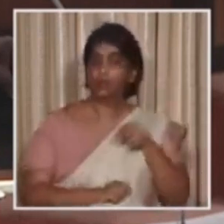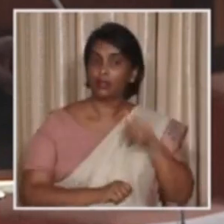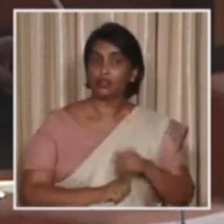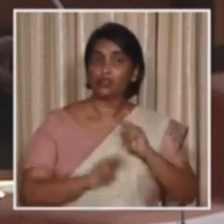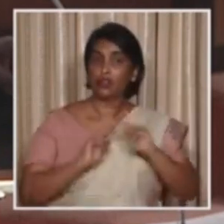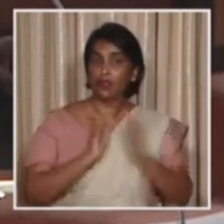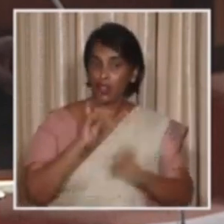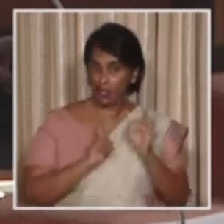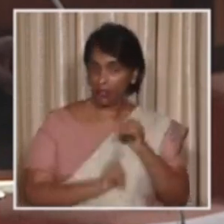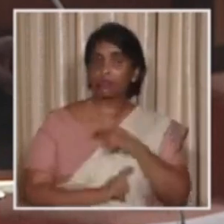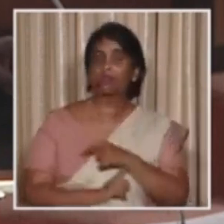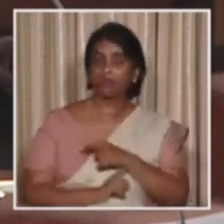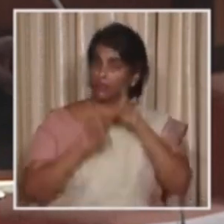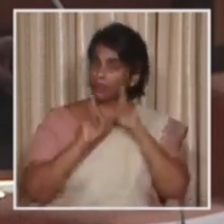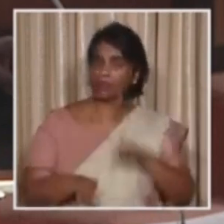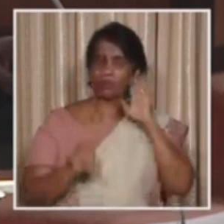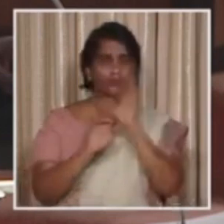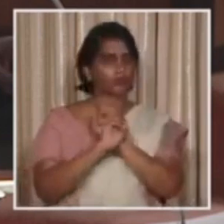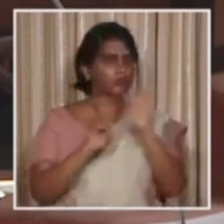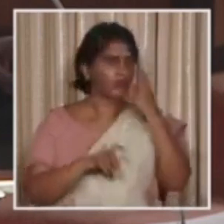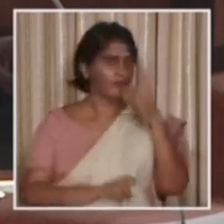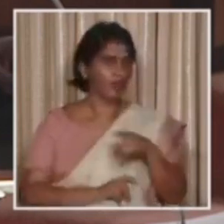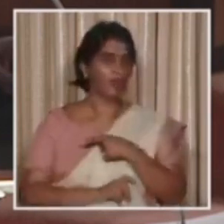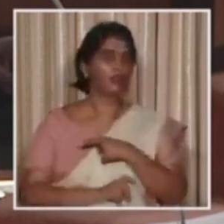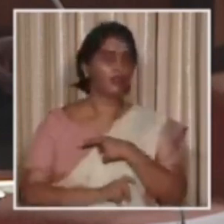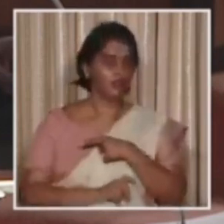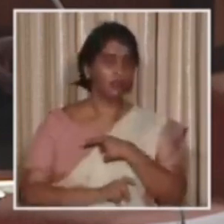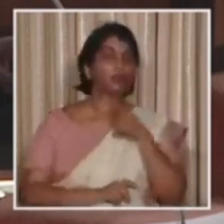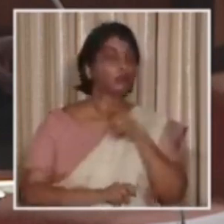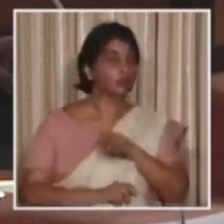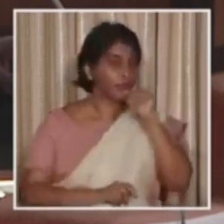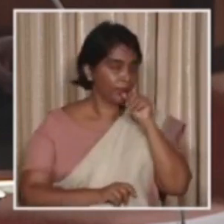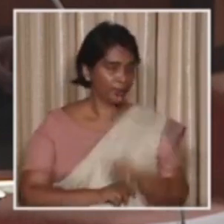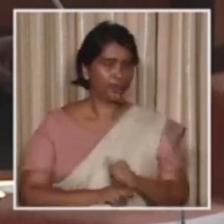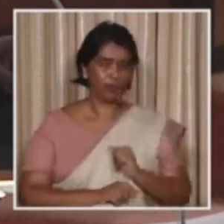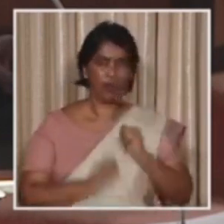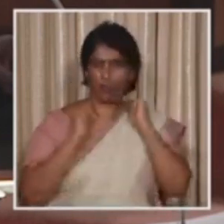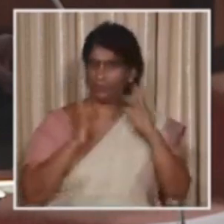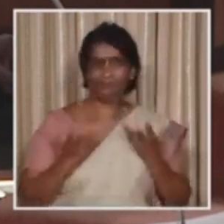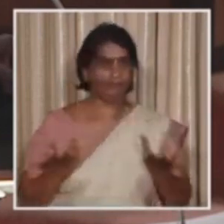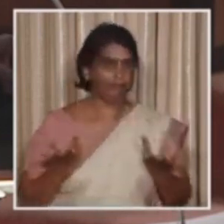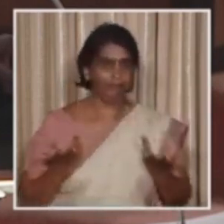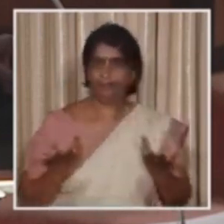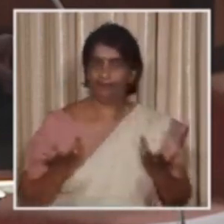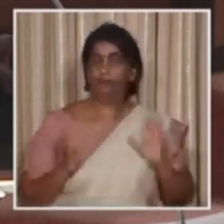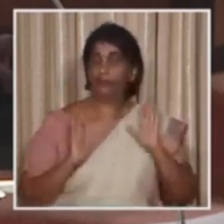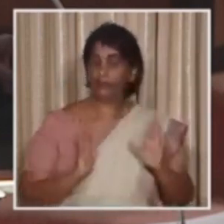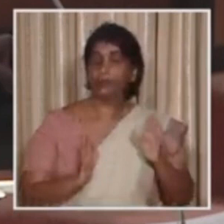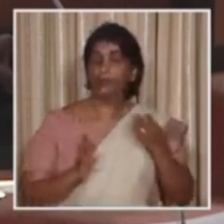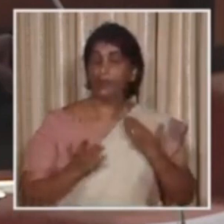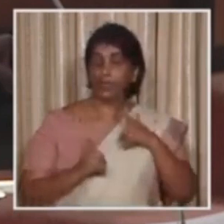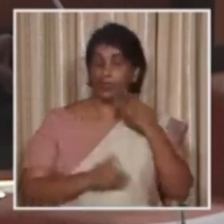சொன்னதன் அடிப்படையில் அது நடைமுறையிலே வரக்கூடிய வாய்ப்புகள் இல்லை. இருந்தாலும் எங்களுடைய மீனவர்கள்